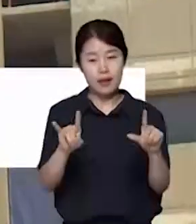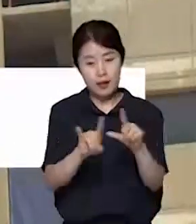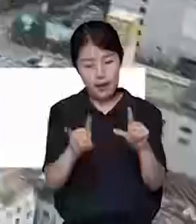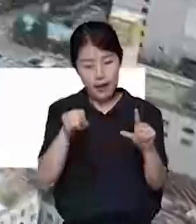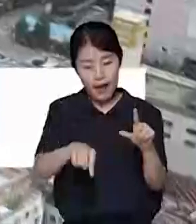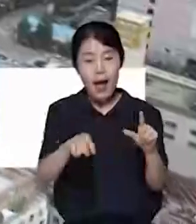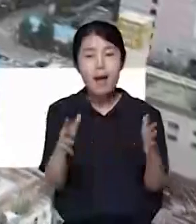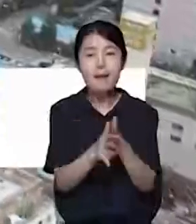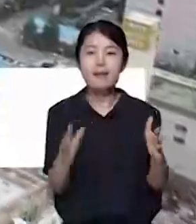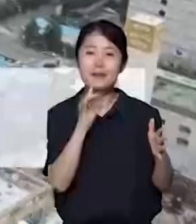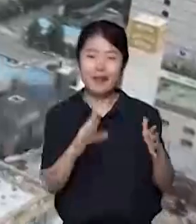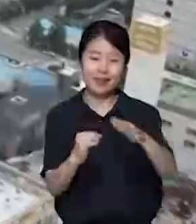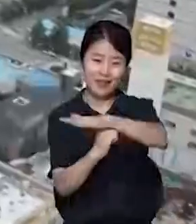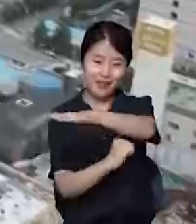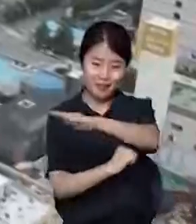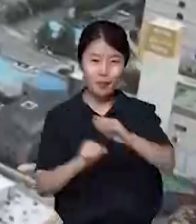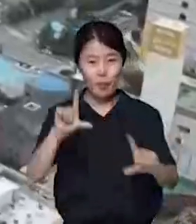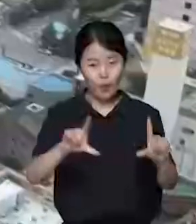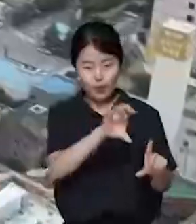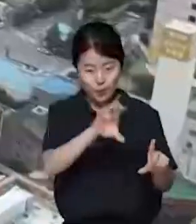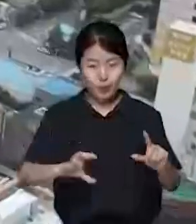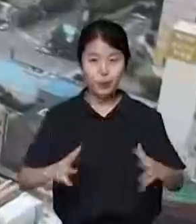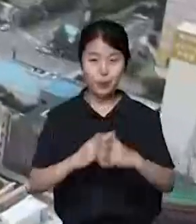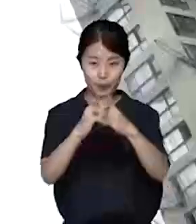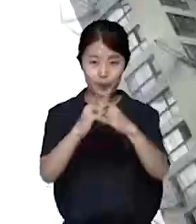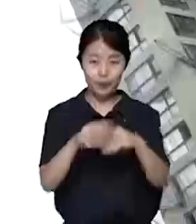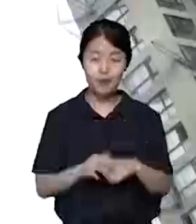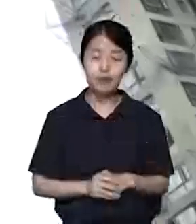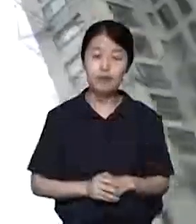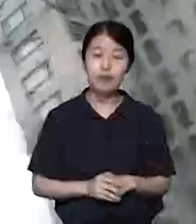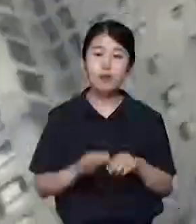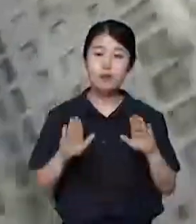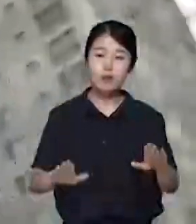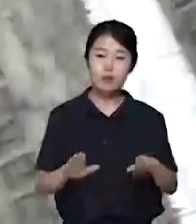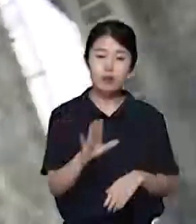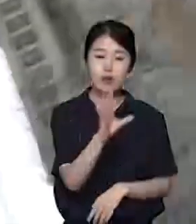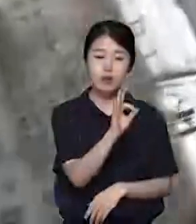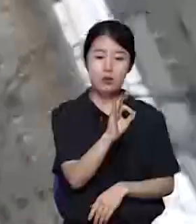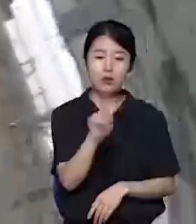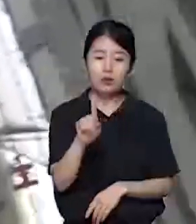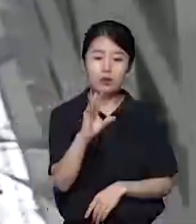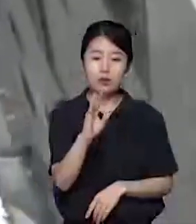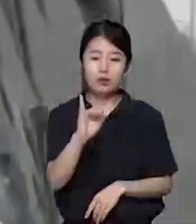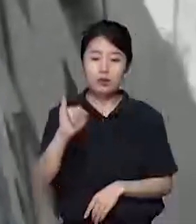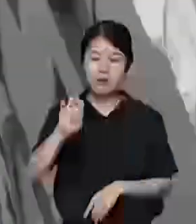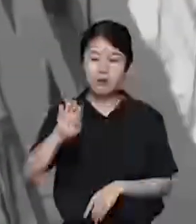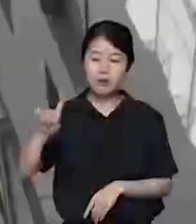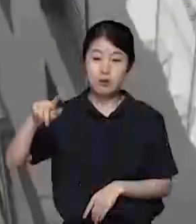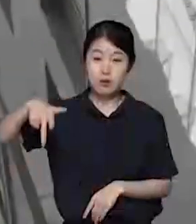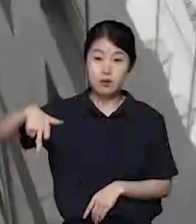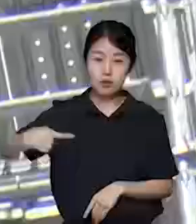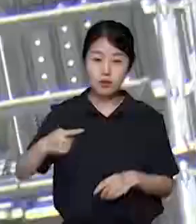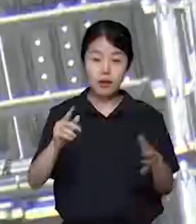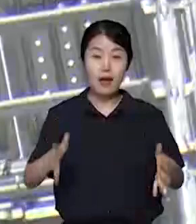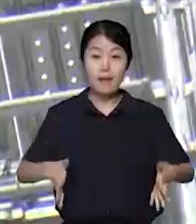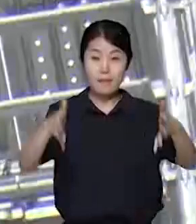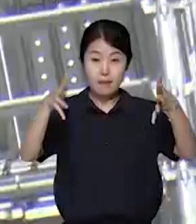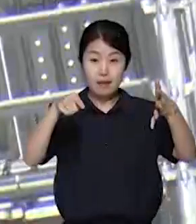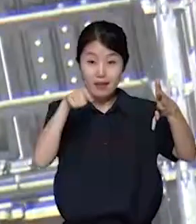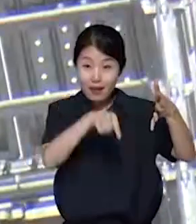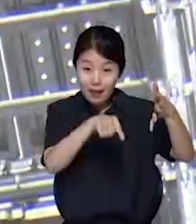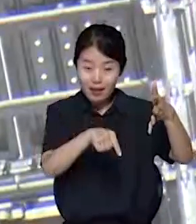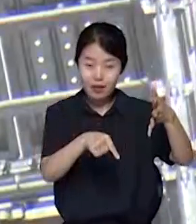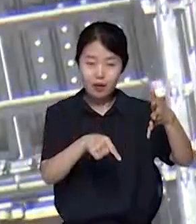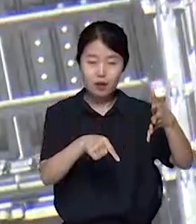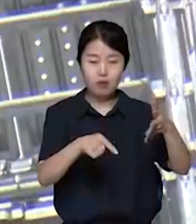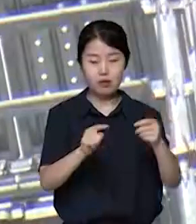적용됐습니다. 붕괴 사고가 났던 화정 아이파크도 무량판 구조를 사용했는데 현재 철거 공사가 진행 중이어서